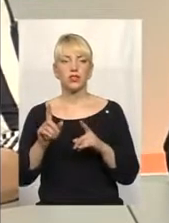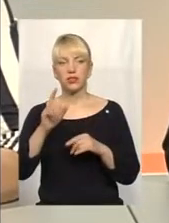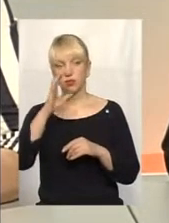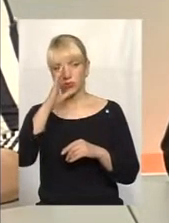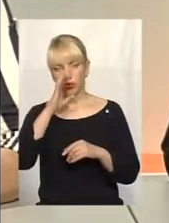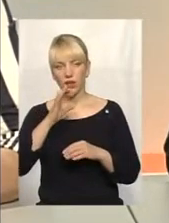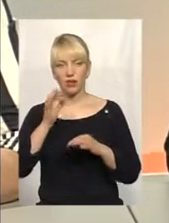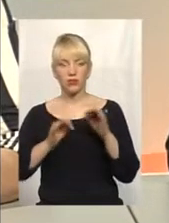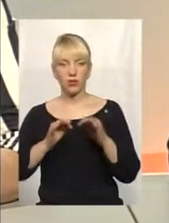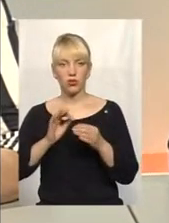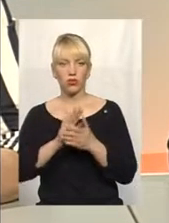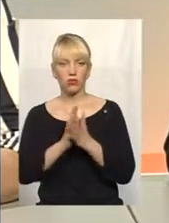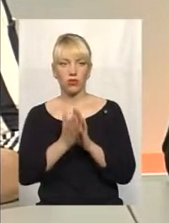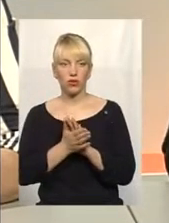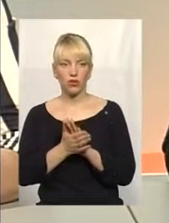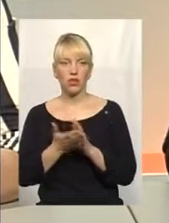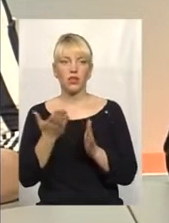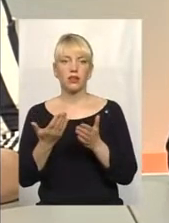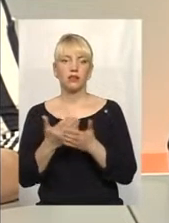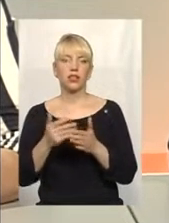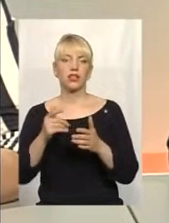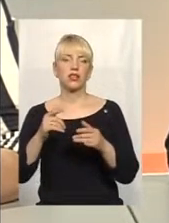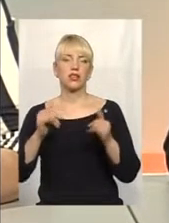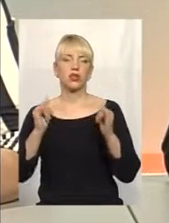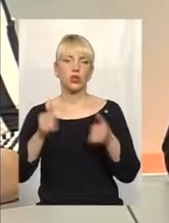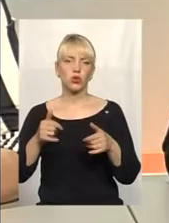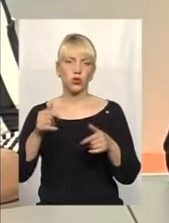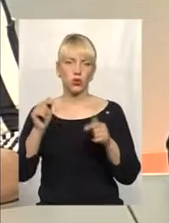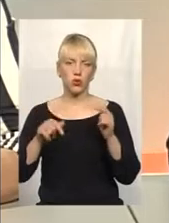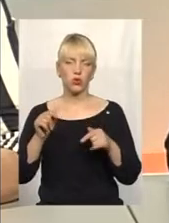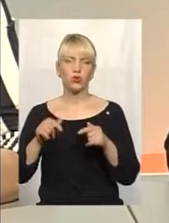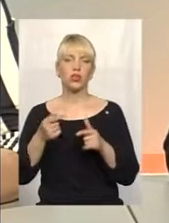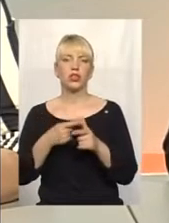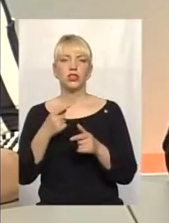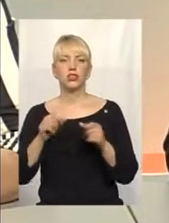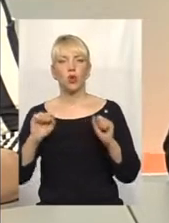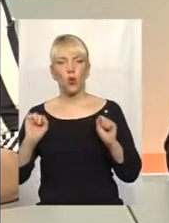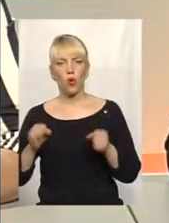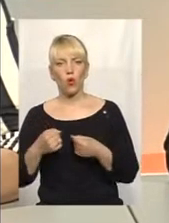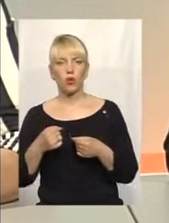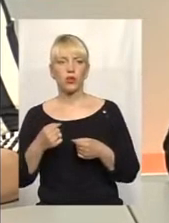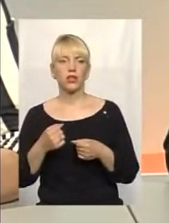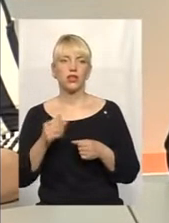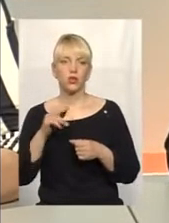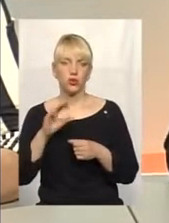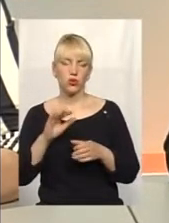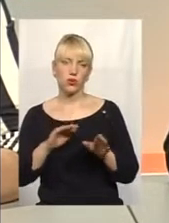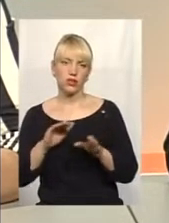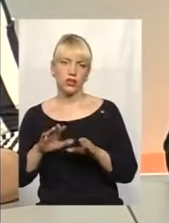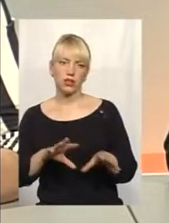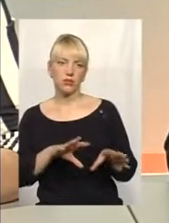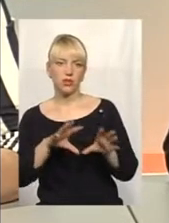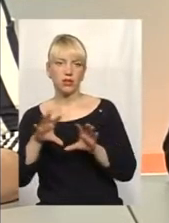погані природні умови, тобто якщо це вже дощ і дійсно стає холодно, то все-таки, як би то не було, дітей переміщують